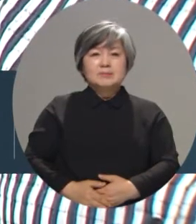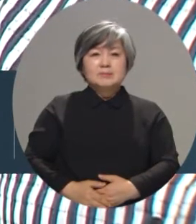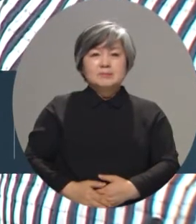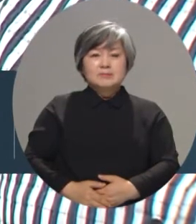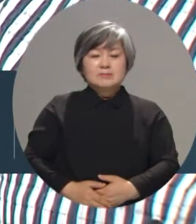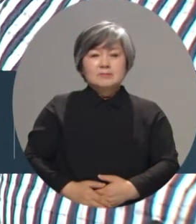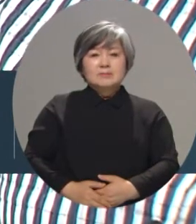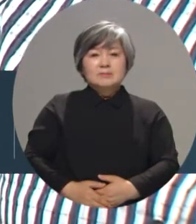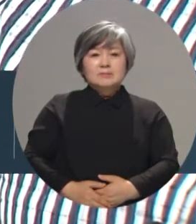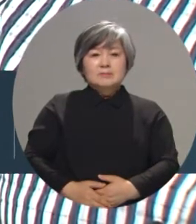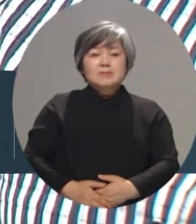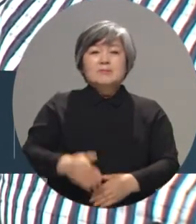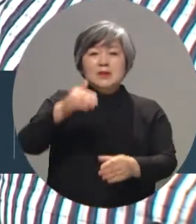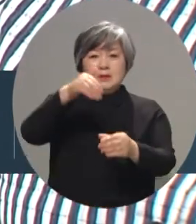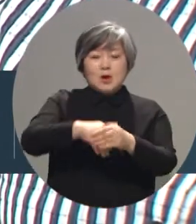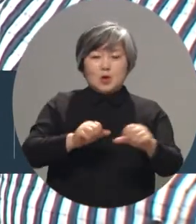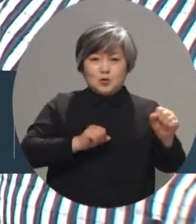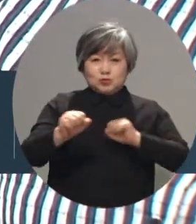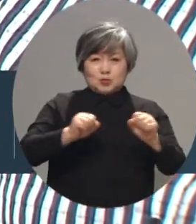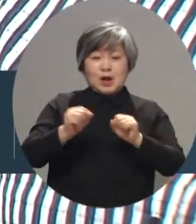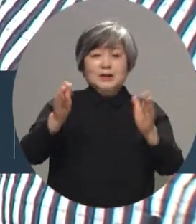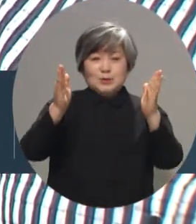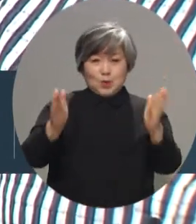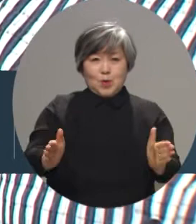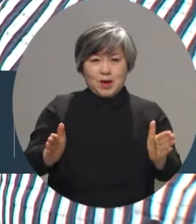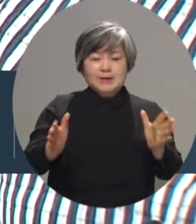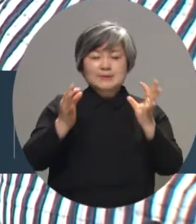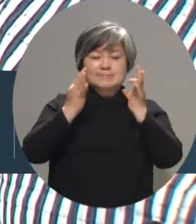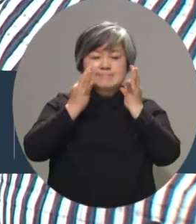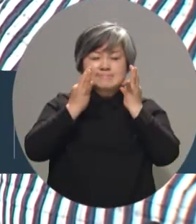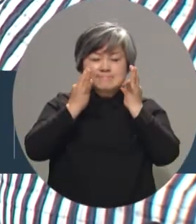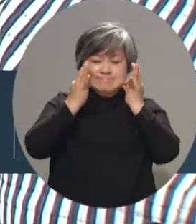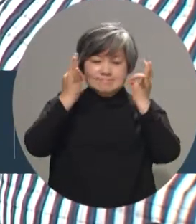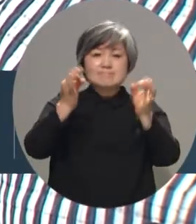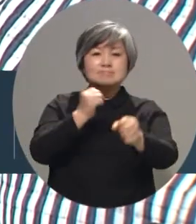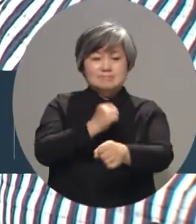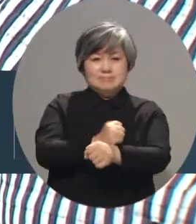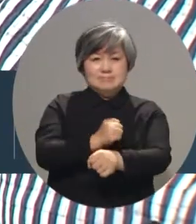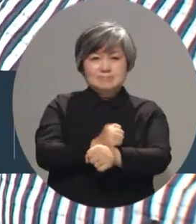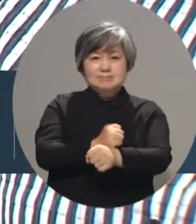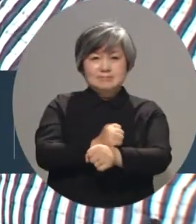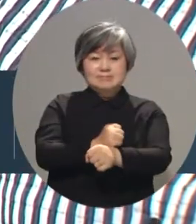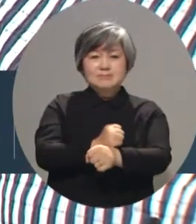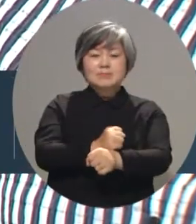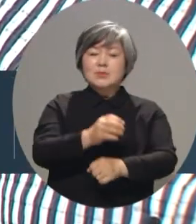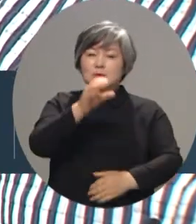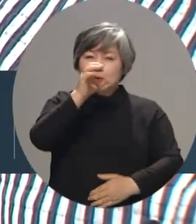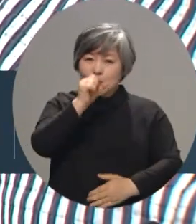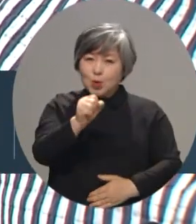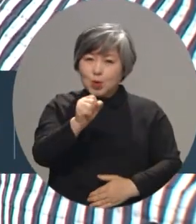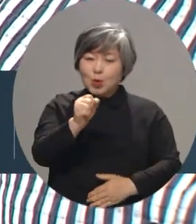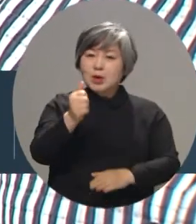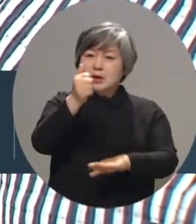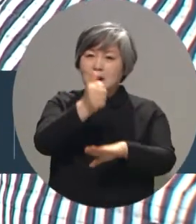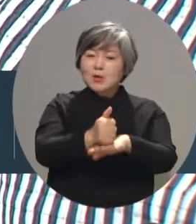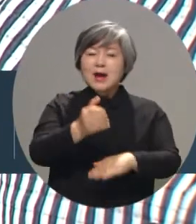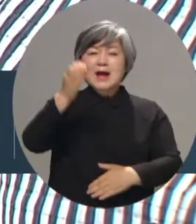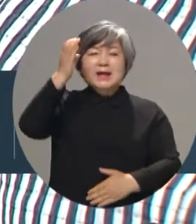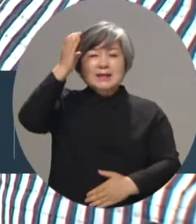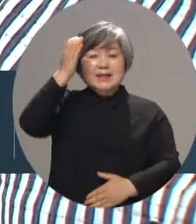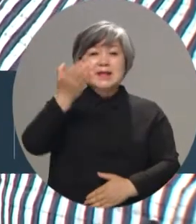네, 선거운동 기간에 최선을 다했습니다. 그래서 좋은 결과를